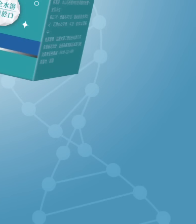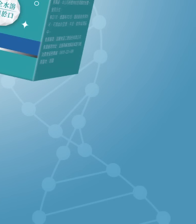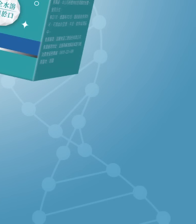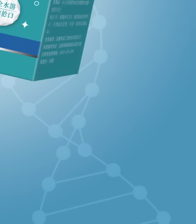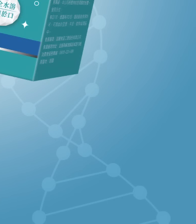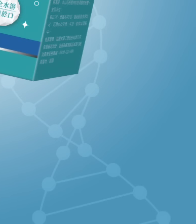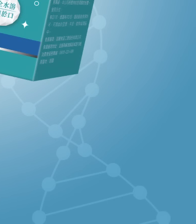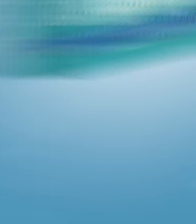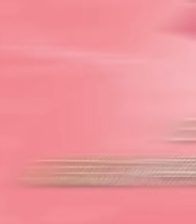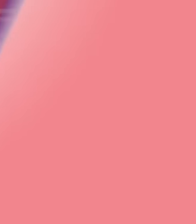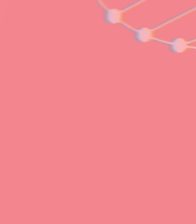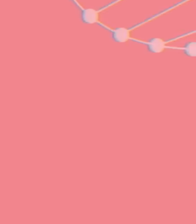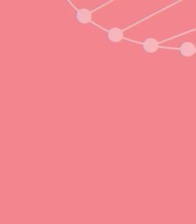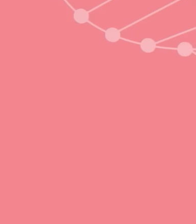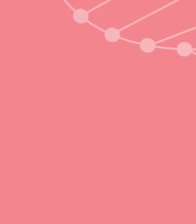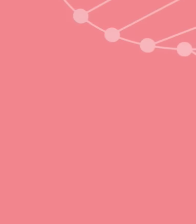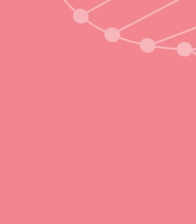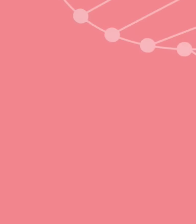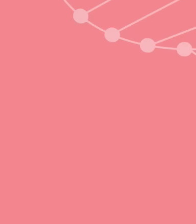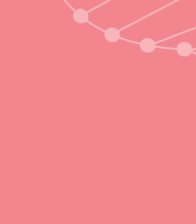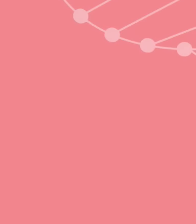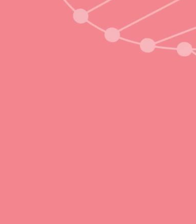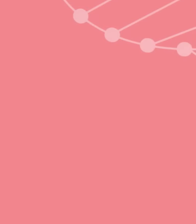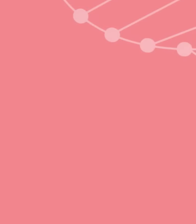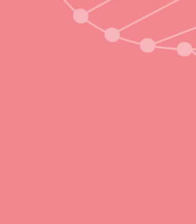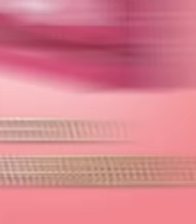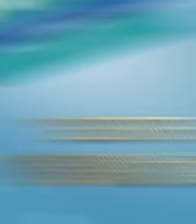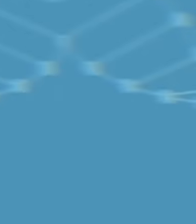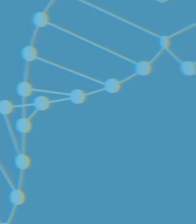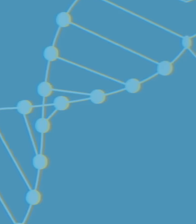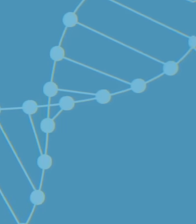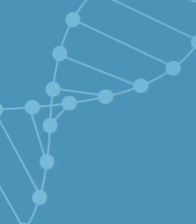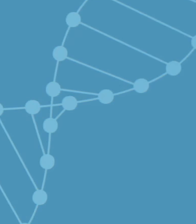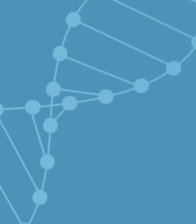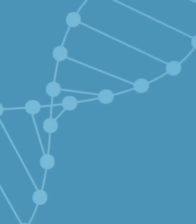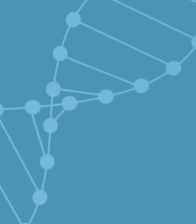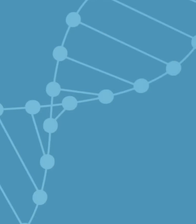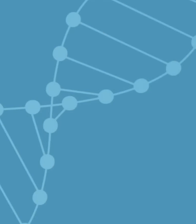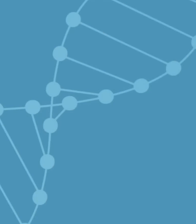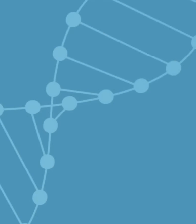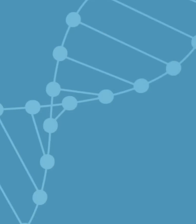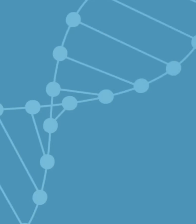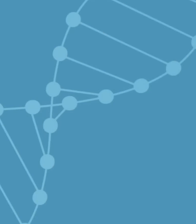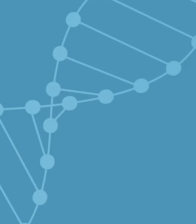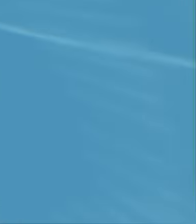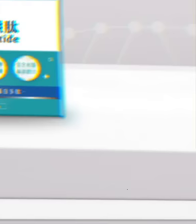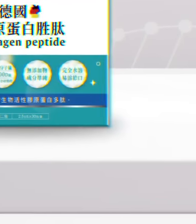你满满胶原蛋白，桃红包装助养颜美容，蓝色包装增